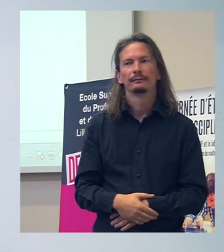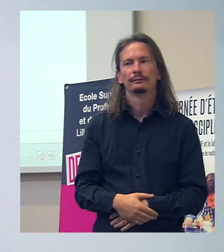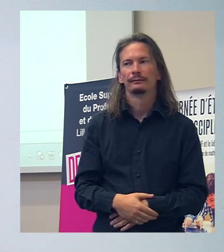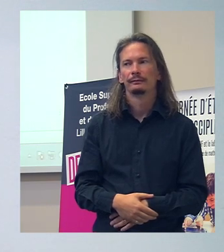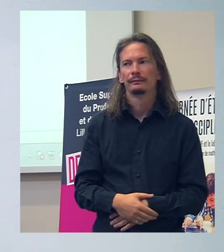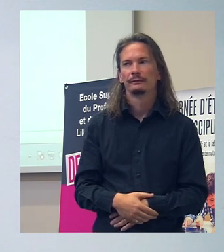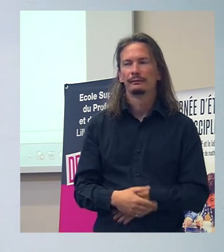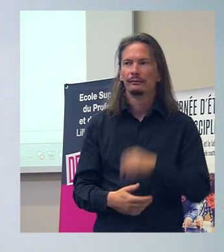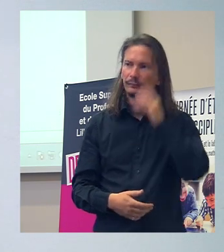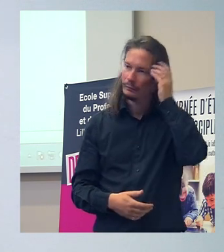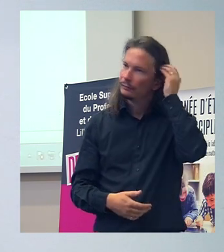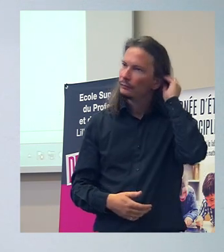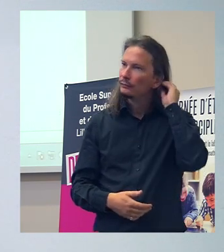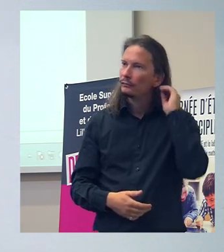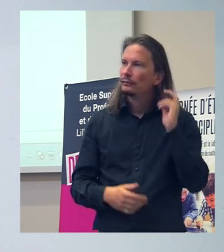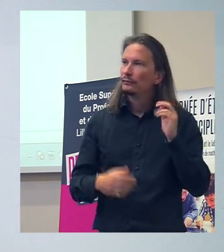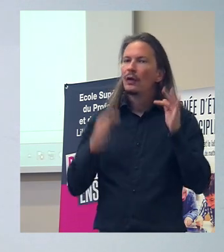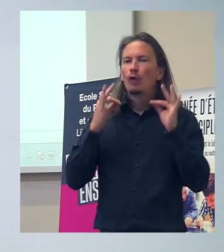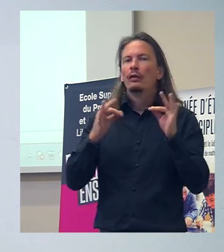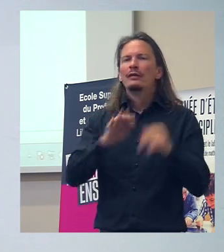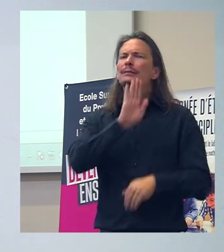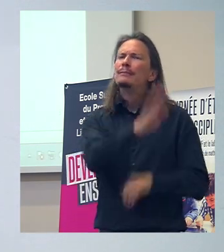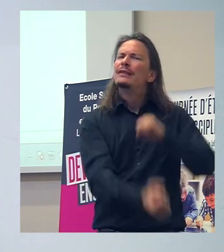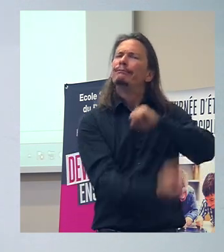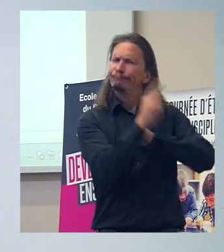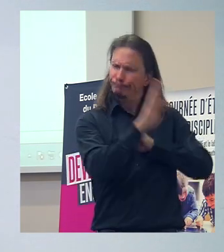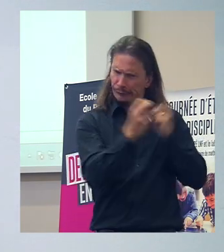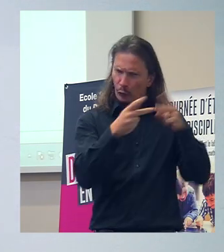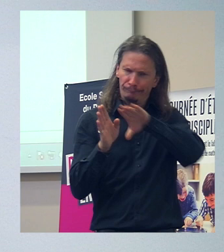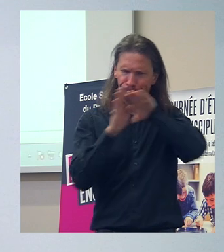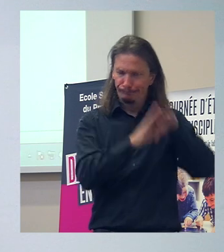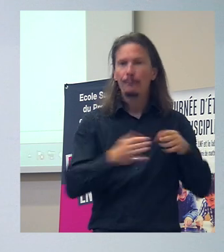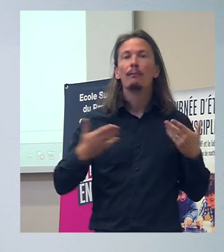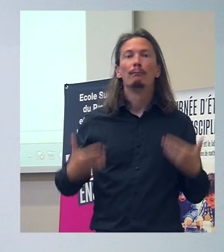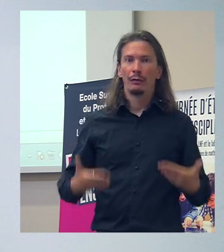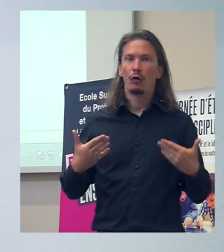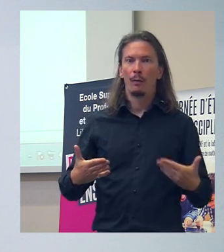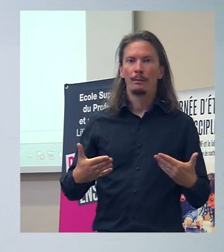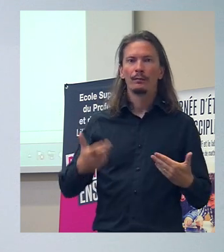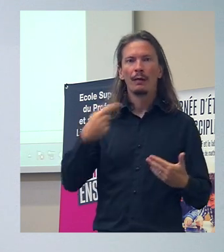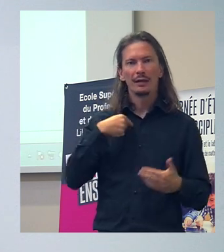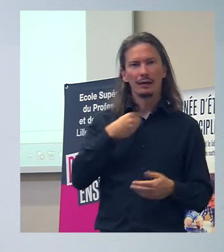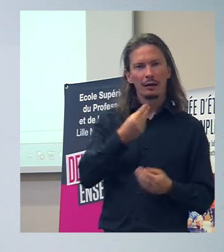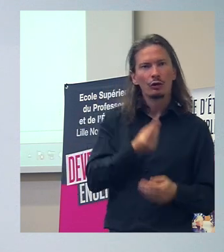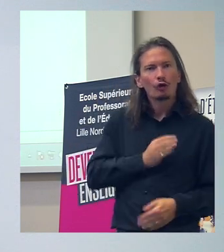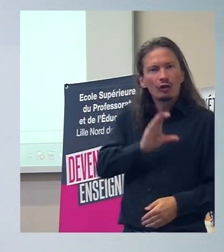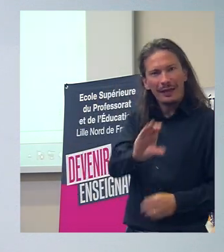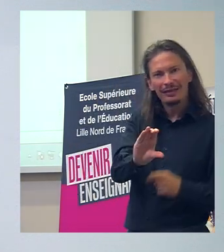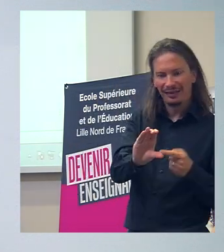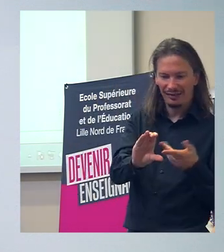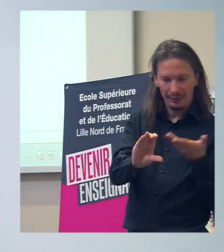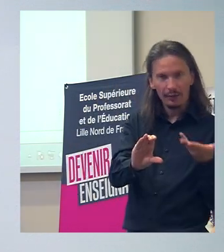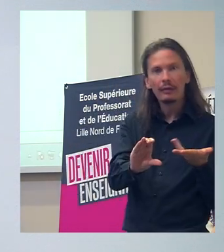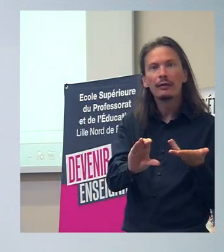Alors, ça c'est pour situer la spécificité. Maintenant, si on a quelque chose à transmettre, il y a,